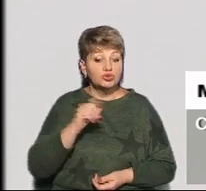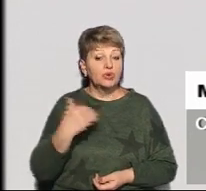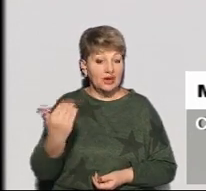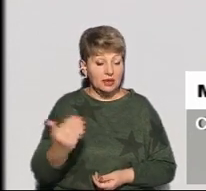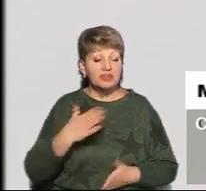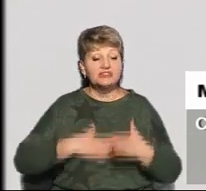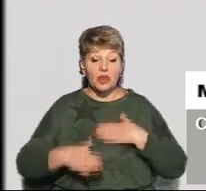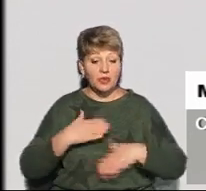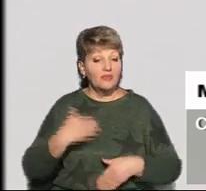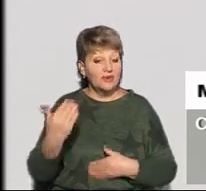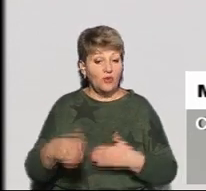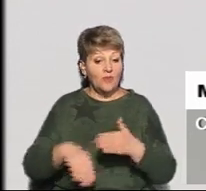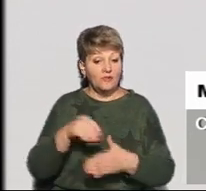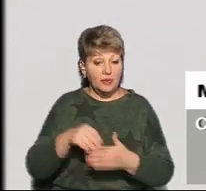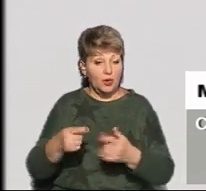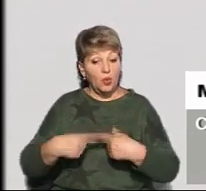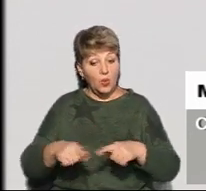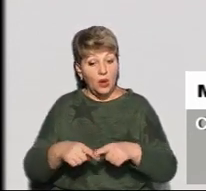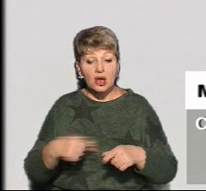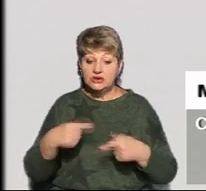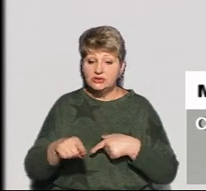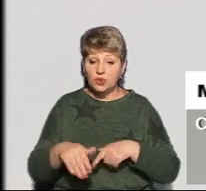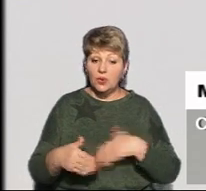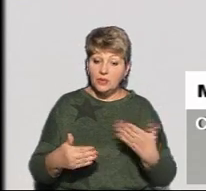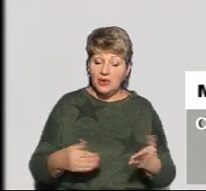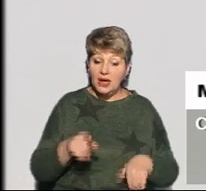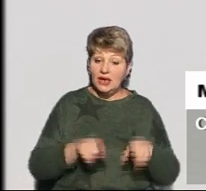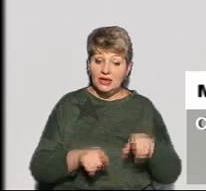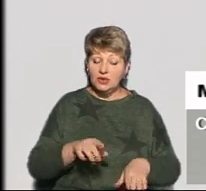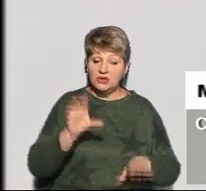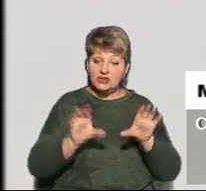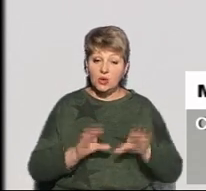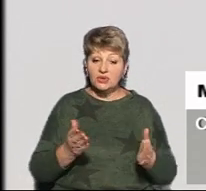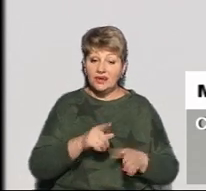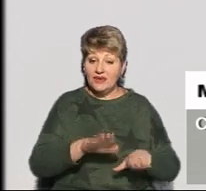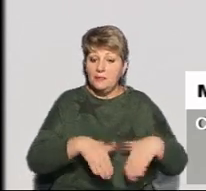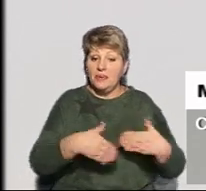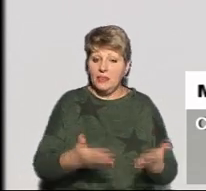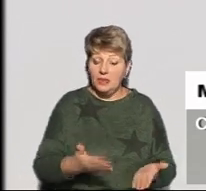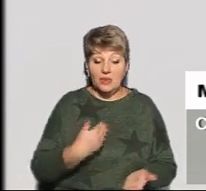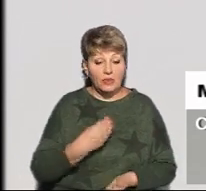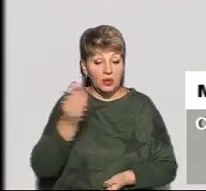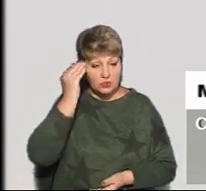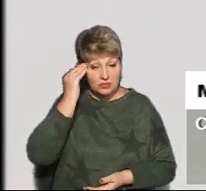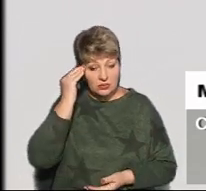задоволені його виборці, його округу. З іншого боку, іноді ті закони, які він пропонує, вони, ну, на мою думку, носять однозначно такий